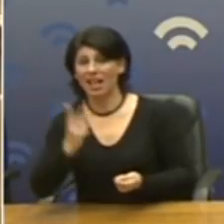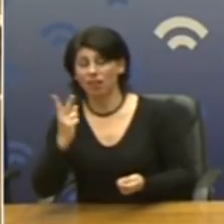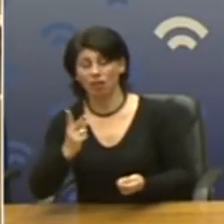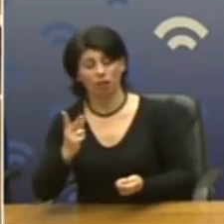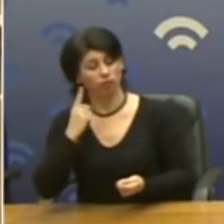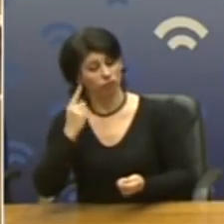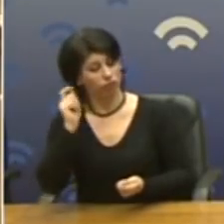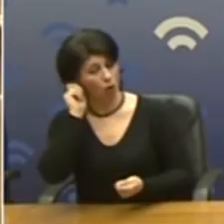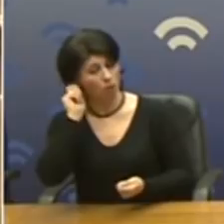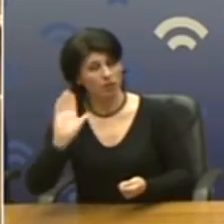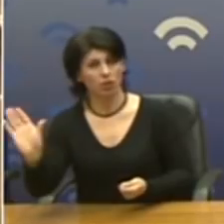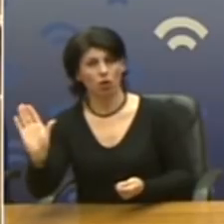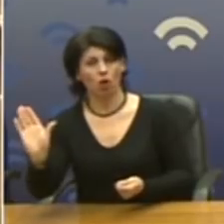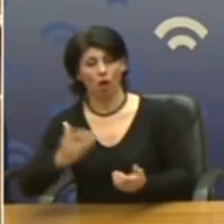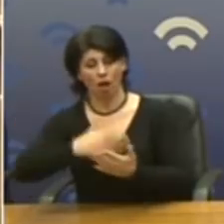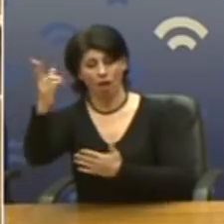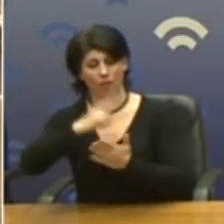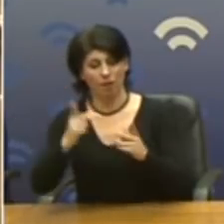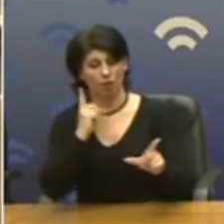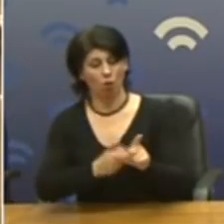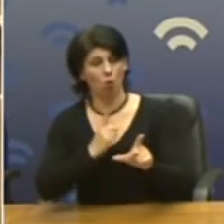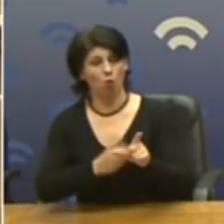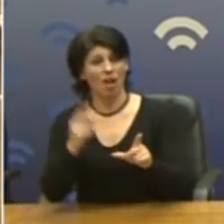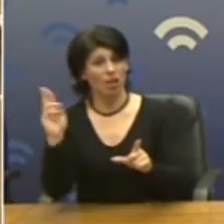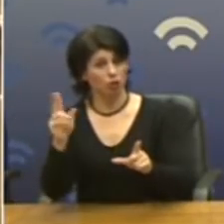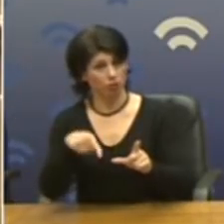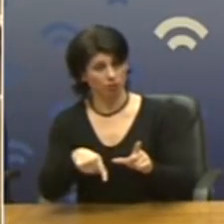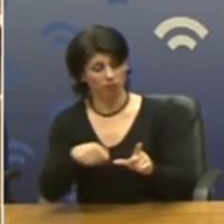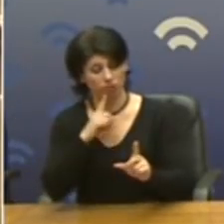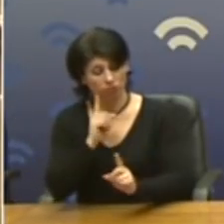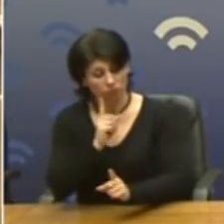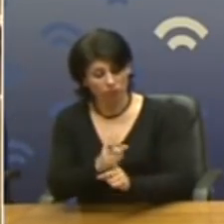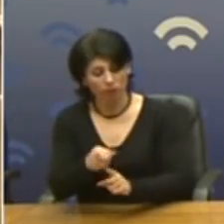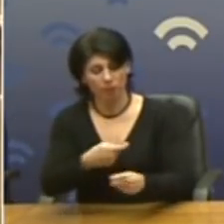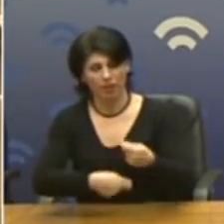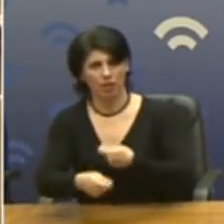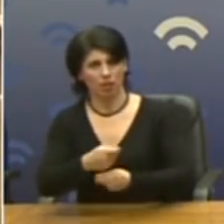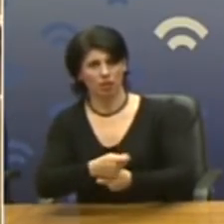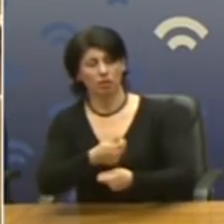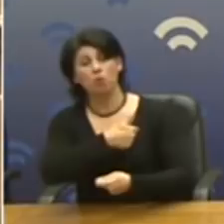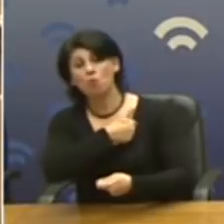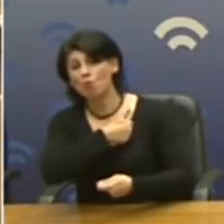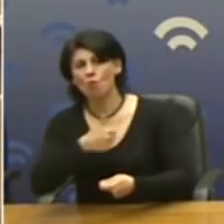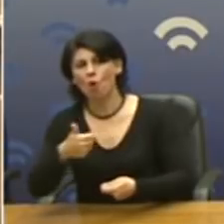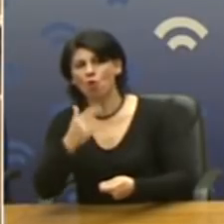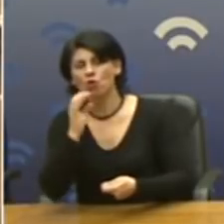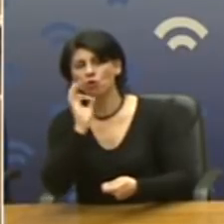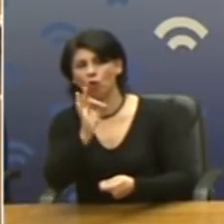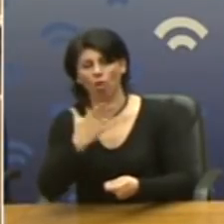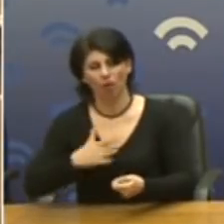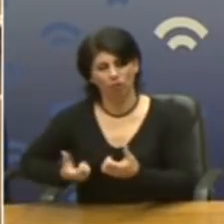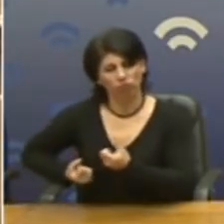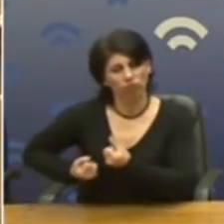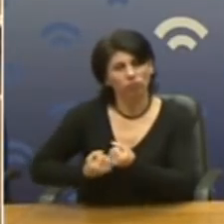επώνυμη ο ριζοσπάστης για συγκεκριμένη επιχείρηση, μόνο και μόνο για να στηρίξετε